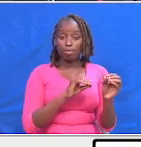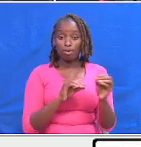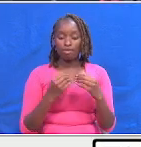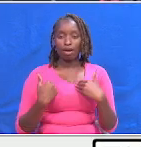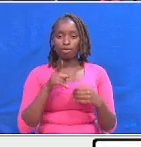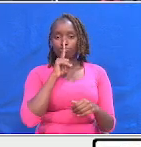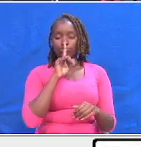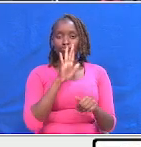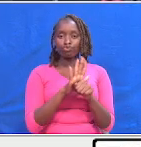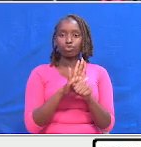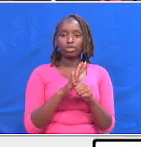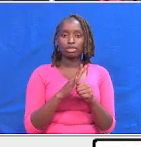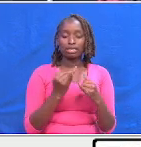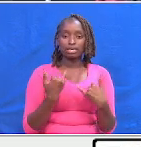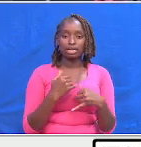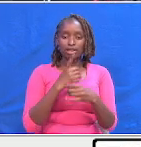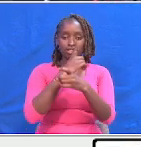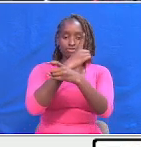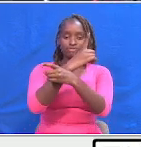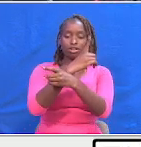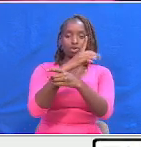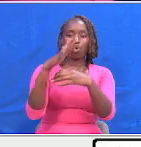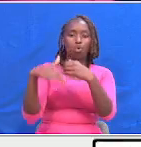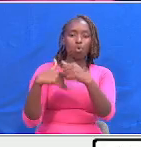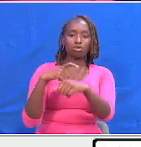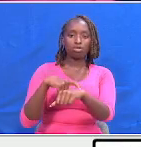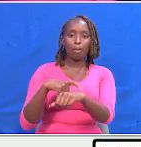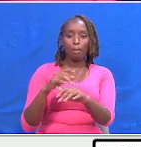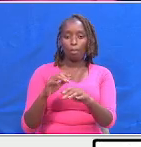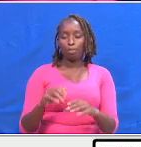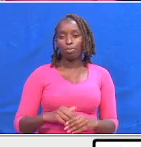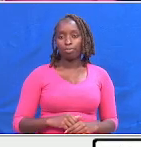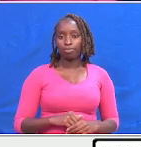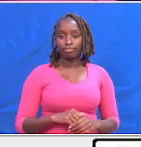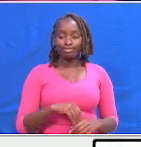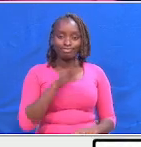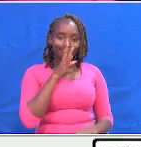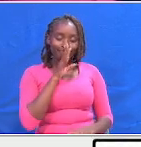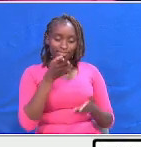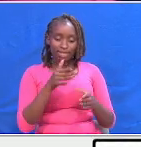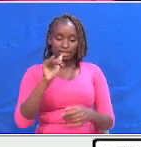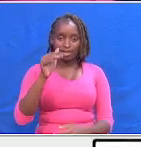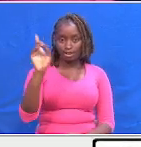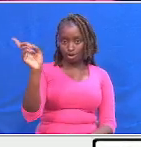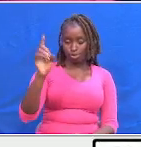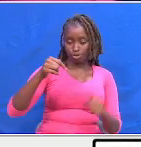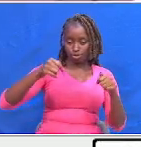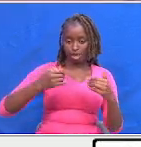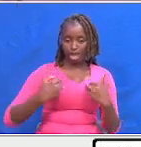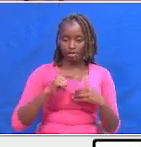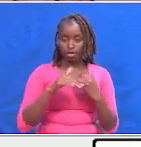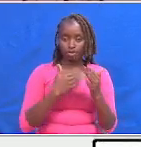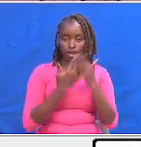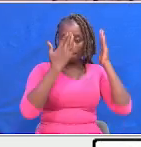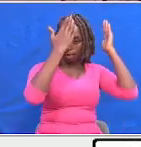to uphold and defend at all times. Wakizungumza hapa jijini Nairobi hii leo, maaskofu hao